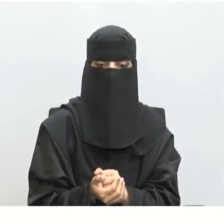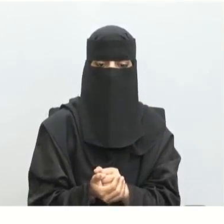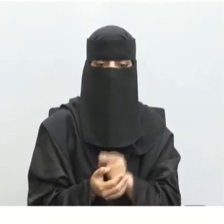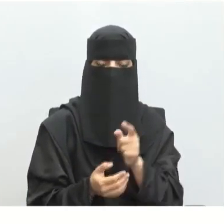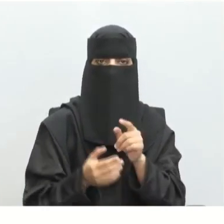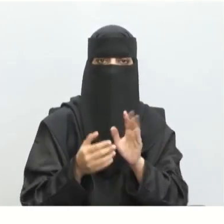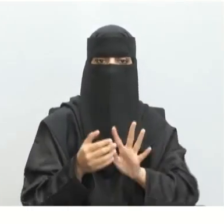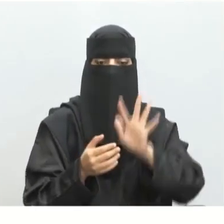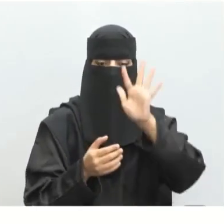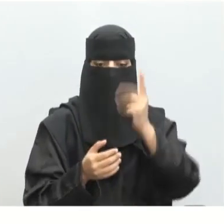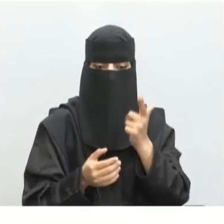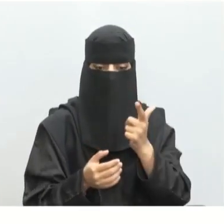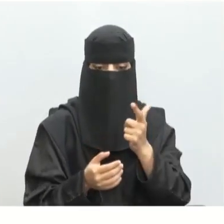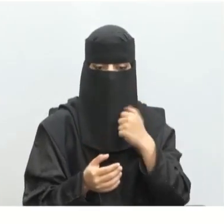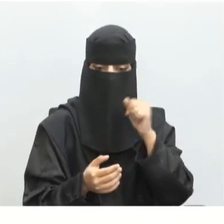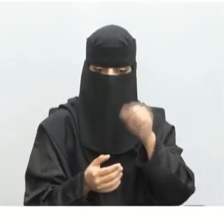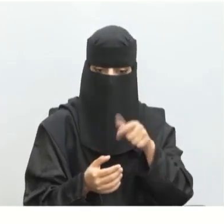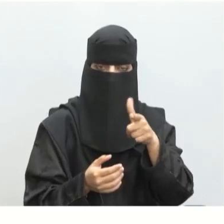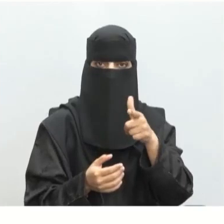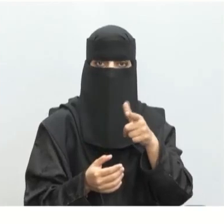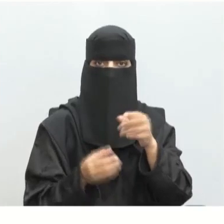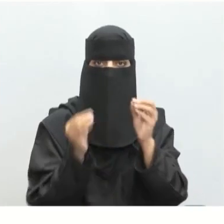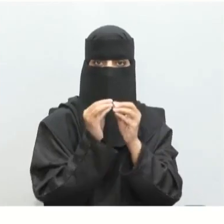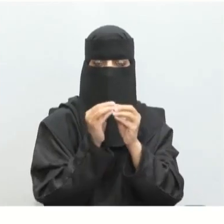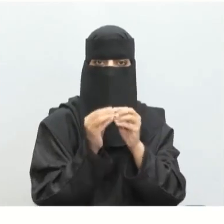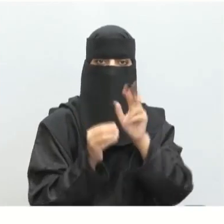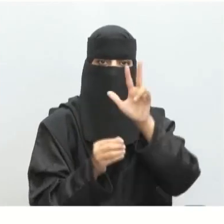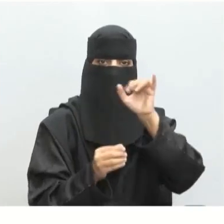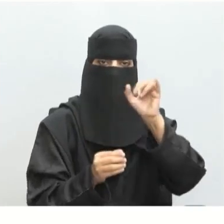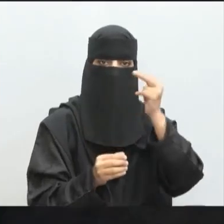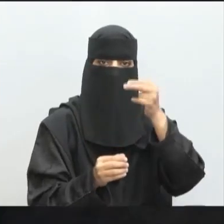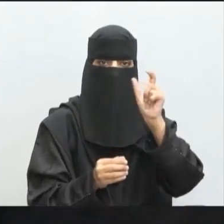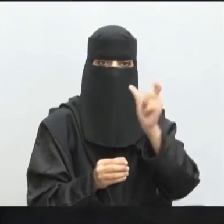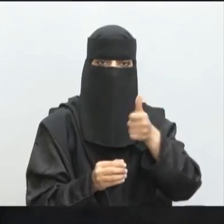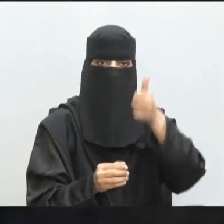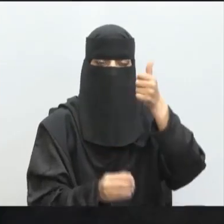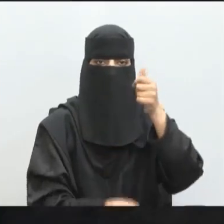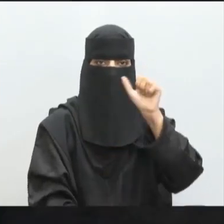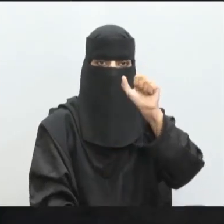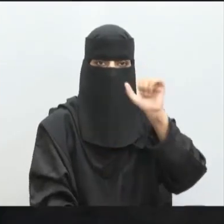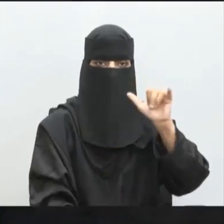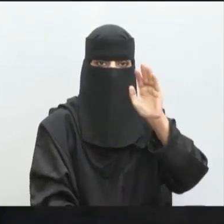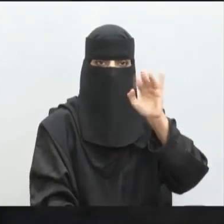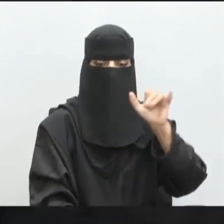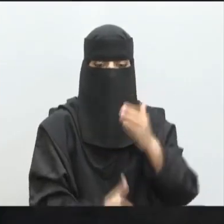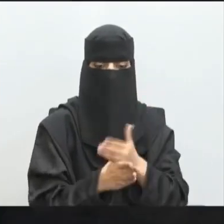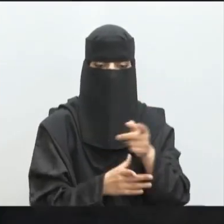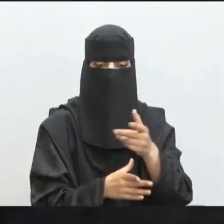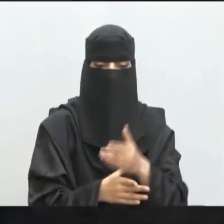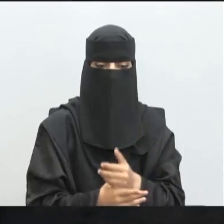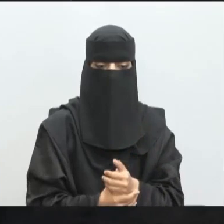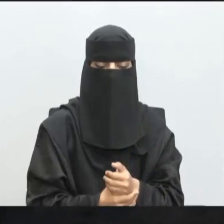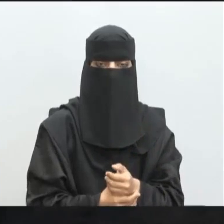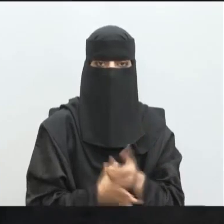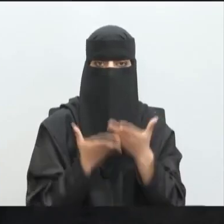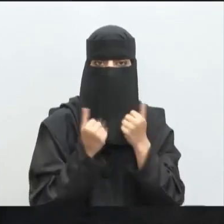المغناطيسي رائعين نعم الشمال من اتجاهات الشمال هو الشمال المغناطيسي